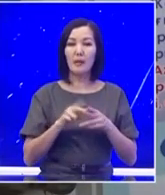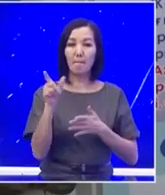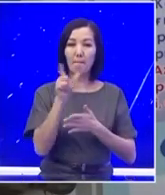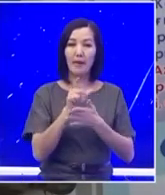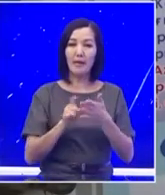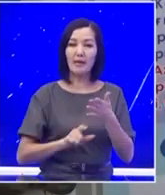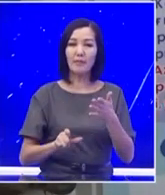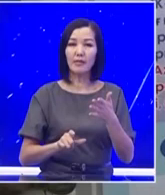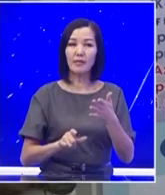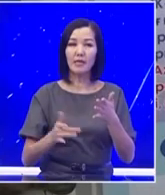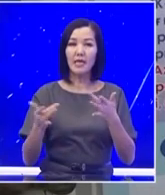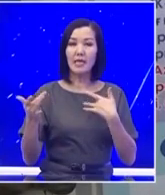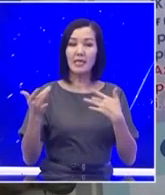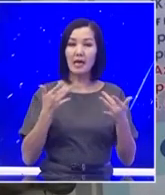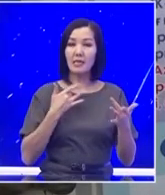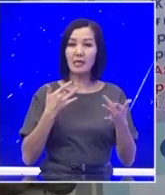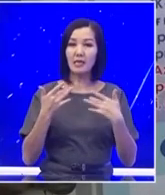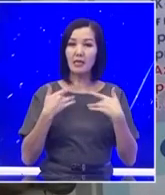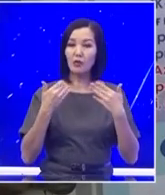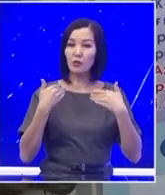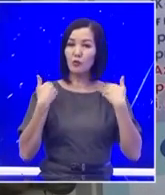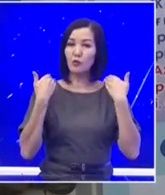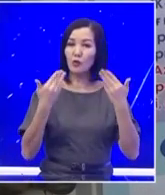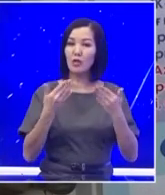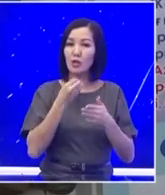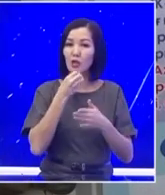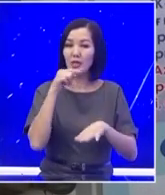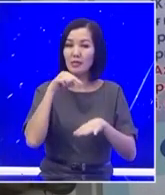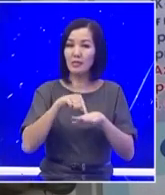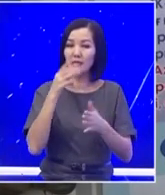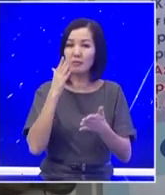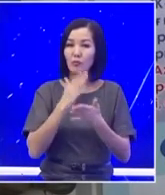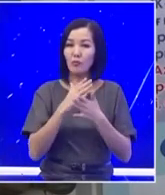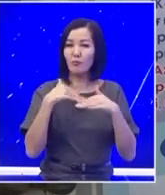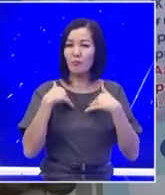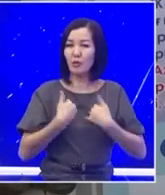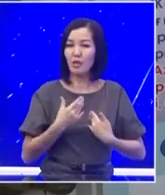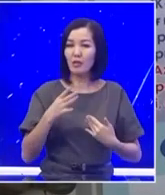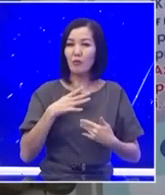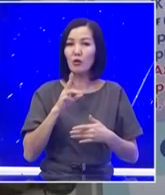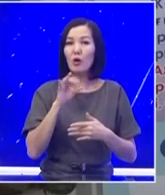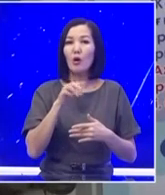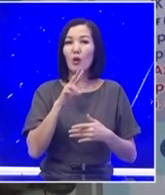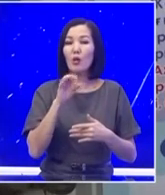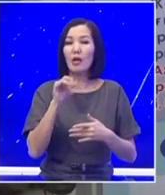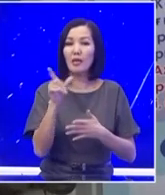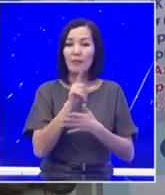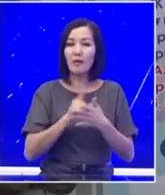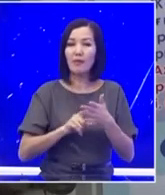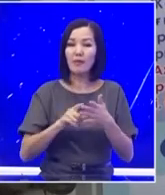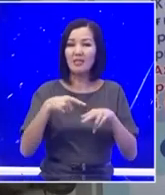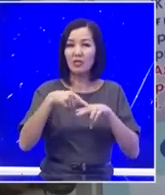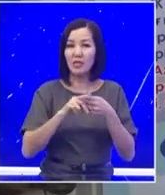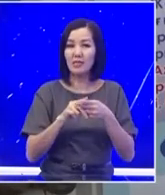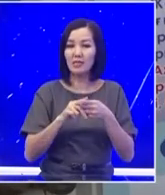поэманың театр ретінде көрсеткен кезде жақсы сезімде болдым, және көңілсіз сезімде болдым. Себебі біз «Құлагер» деген поэманың үзіндісін алып